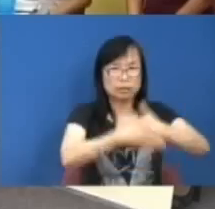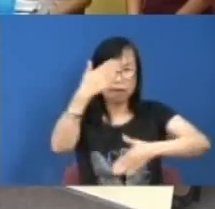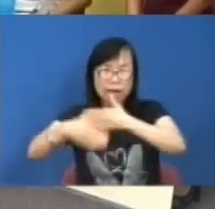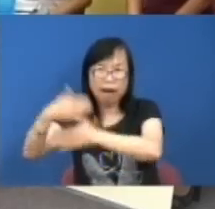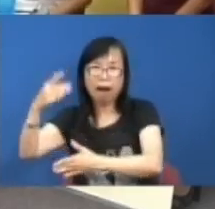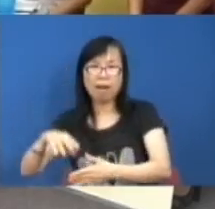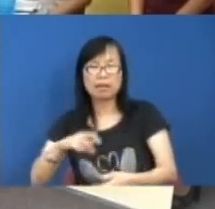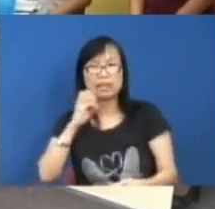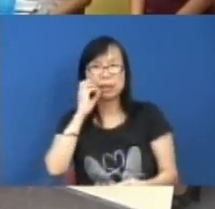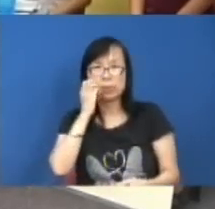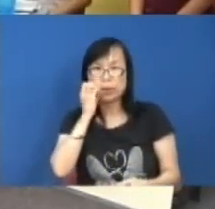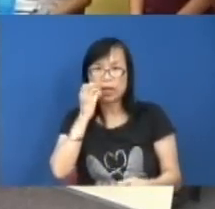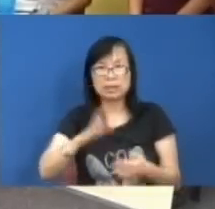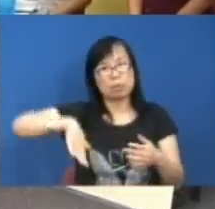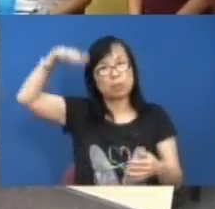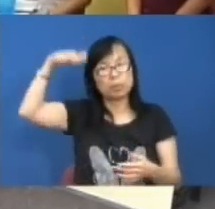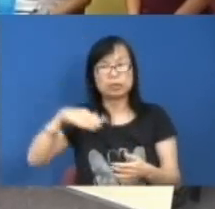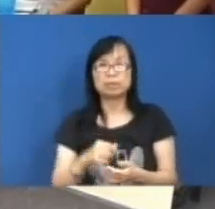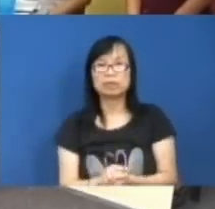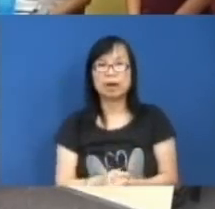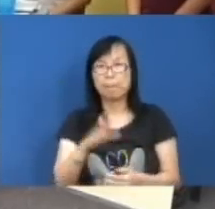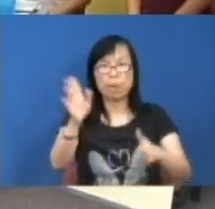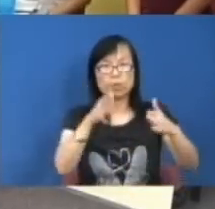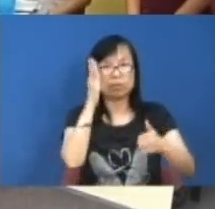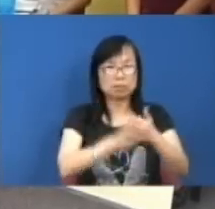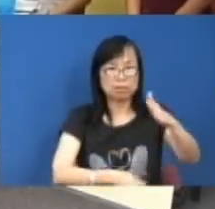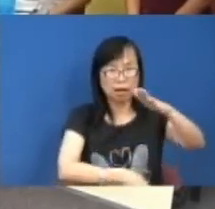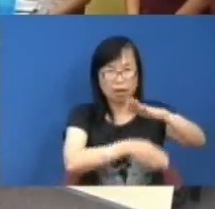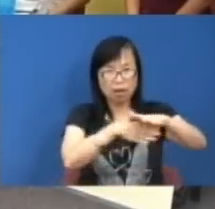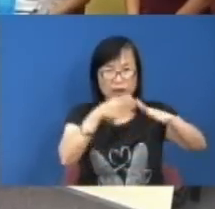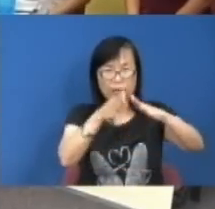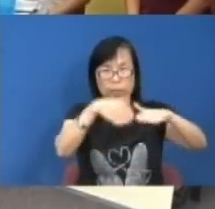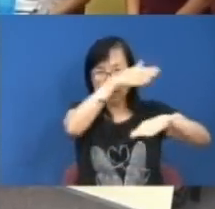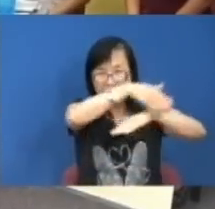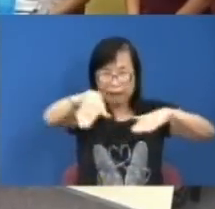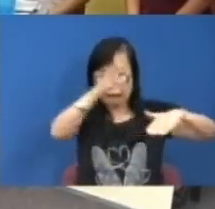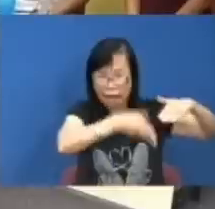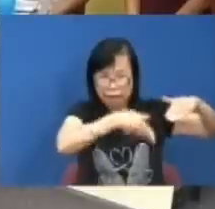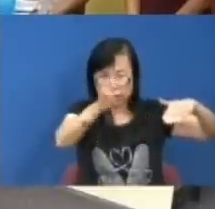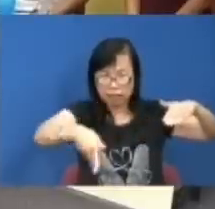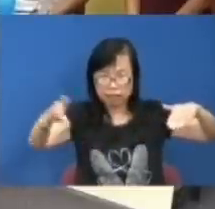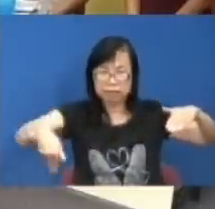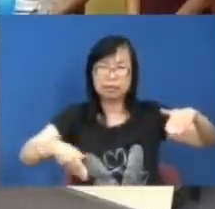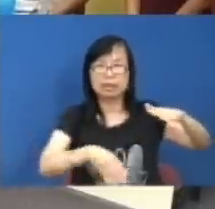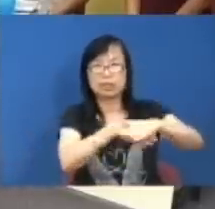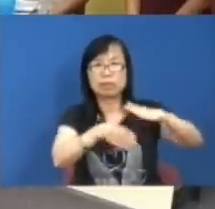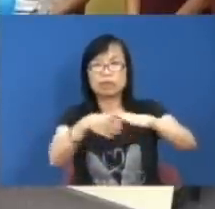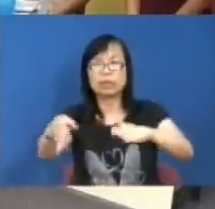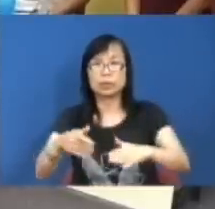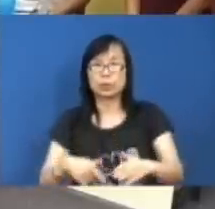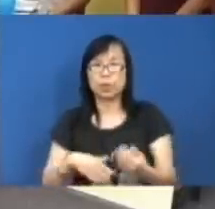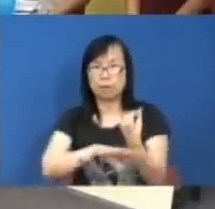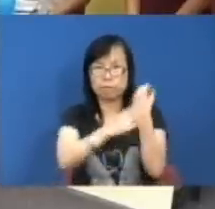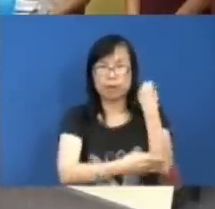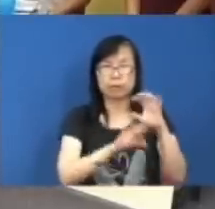樓齡又高啦，係嘛？即係唔好講劏房僭建，唔好講嗰啲咁複雜嘅嘢。如果只係大家即係經過法團業委